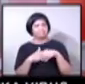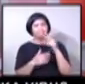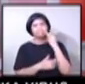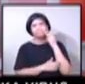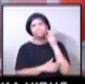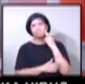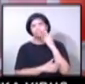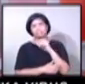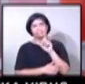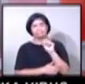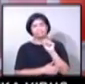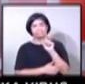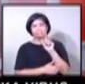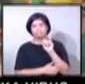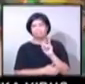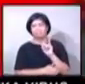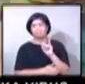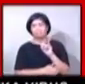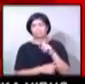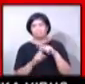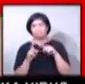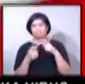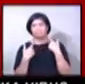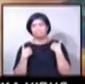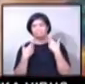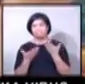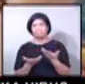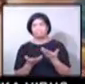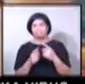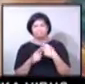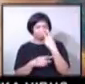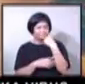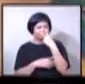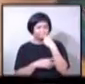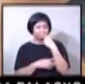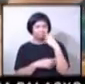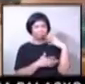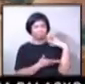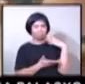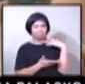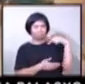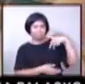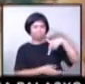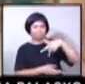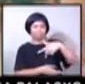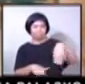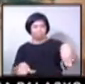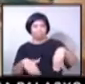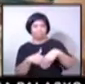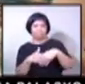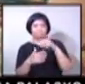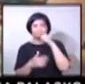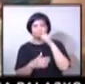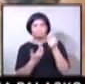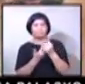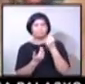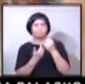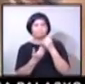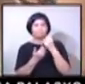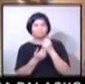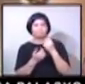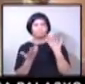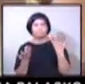Christine Reyes at Ali Cat TV. Na-vision pa nga si Ali na umiiyak habang inaabangan ang kanyang bride sa altar. Simple lang ang